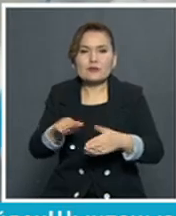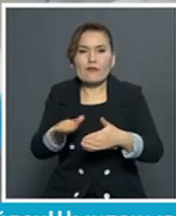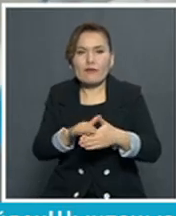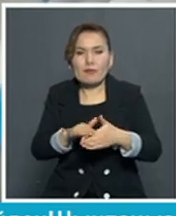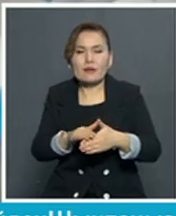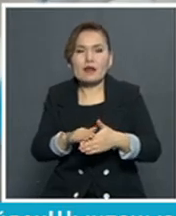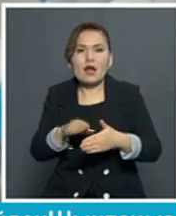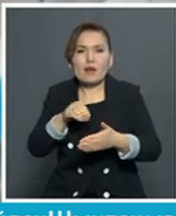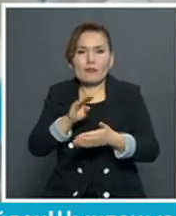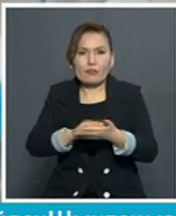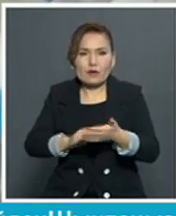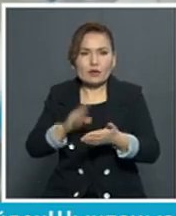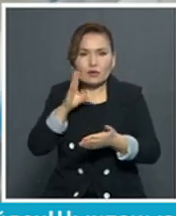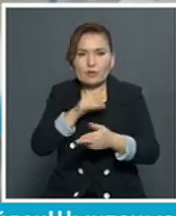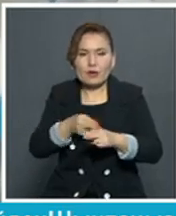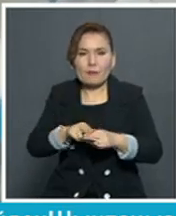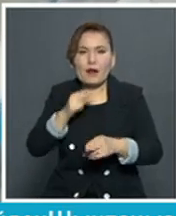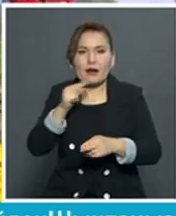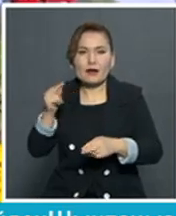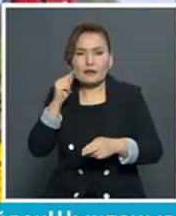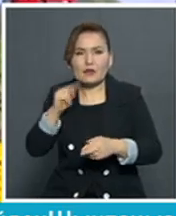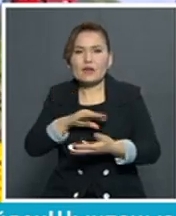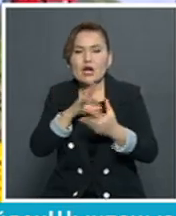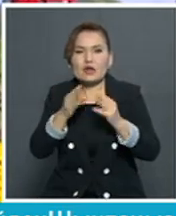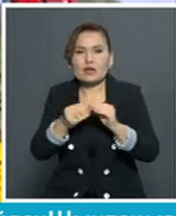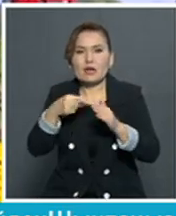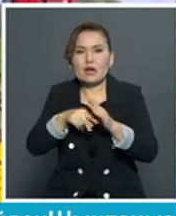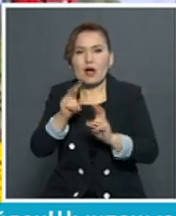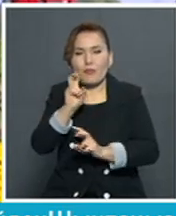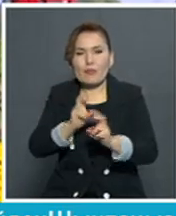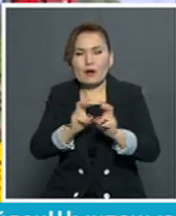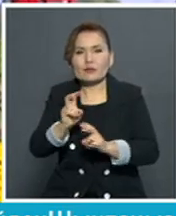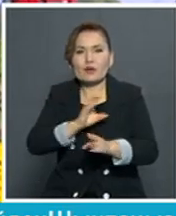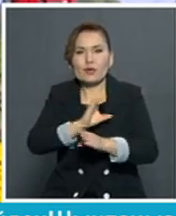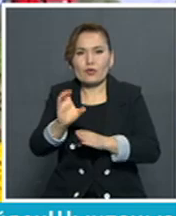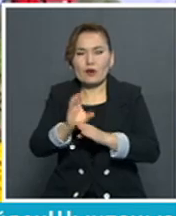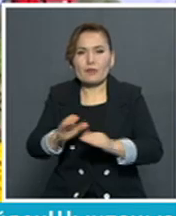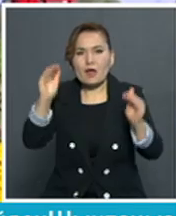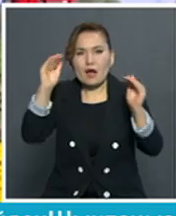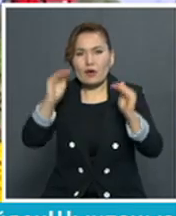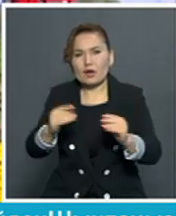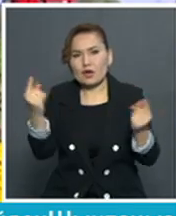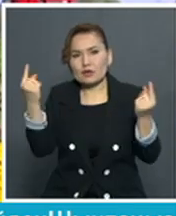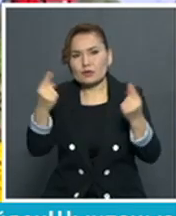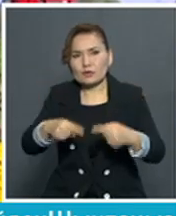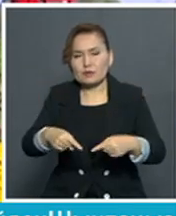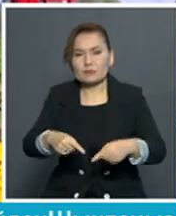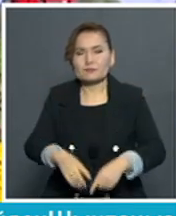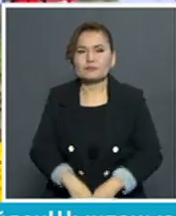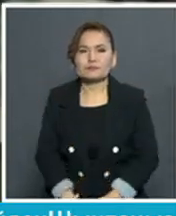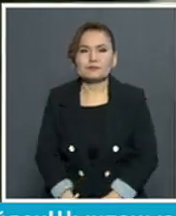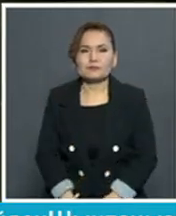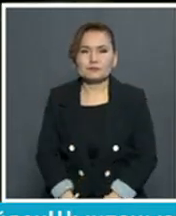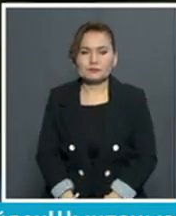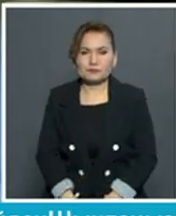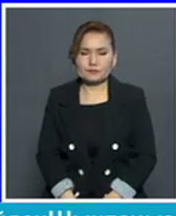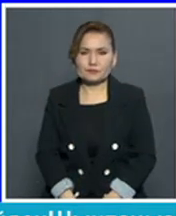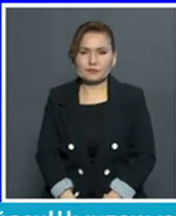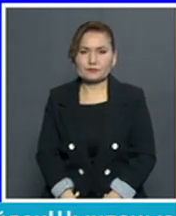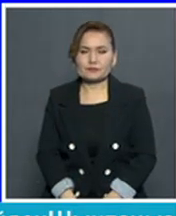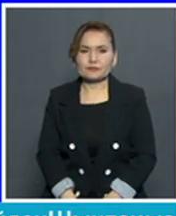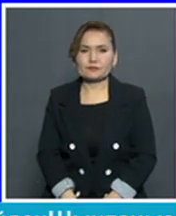түсіндіріп отыр. Сонымен қатар, Қытайдың жалпы ішкі өнімі 28 жылдан бергі рекордтық көрсеткішке төмендегені белгілі болды.